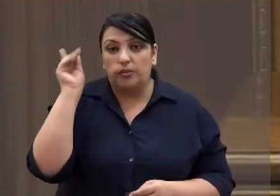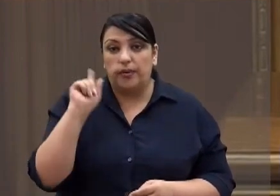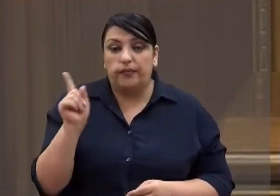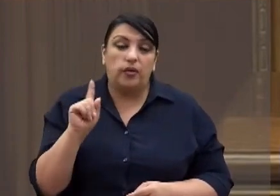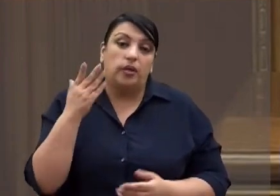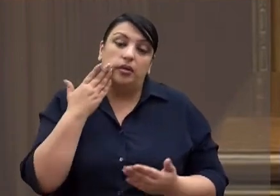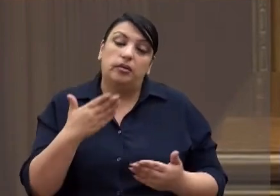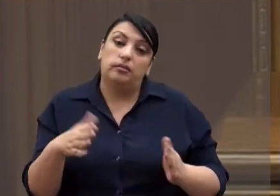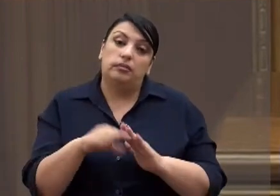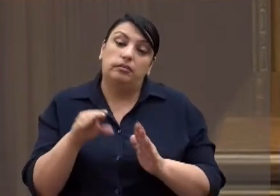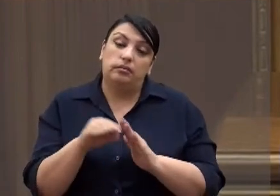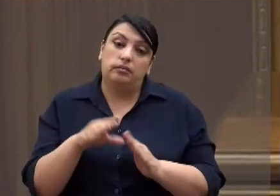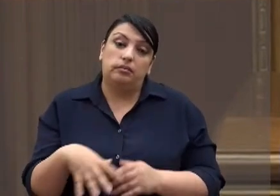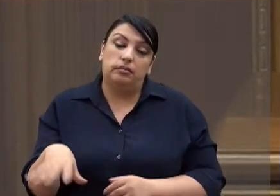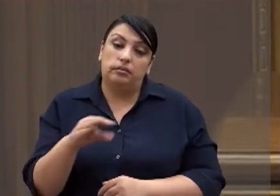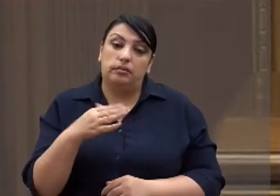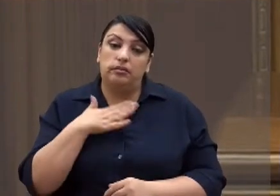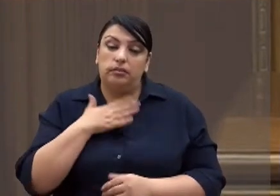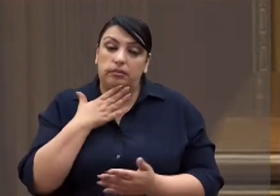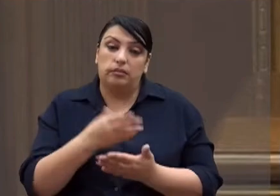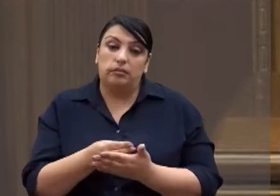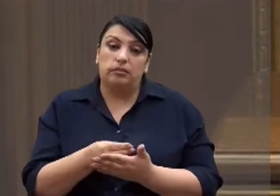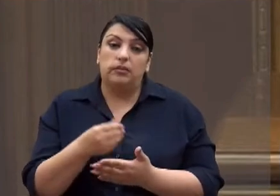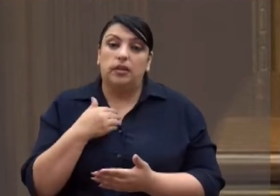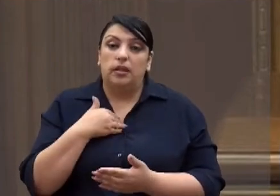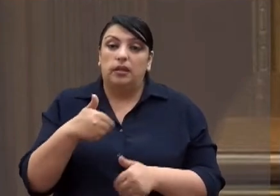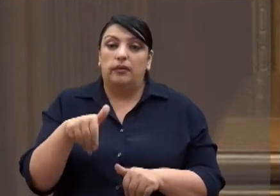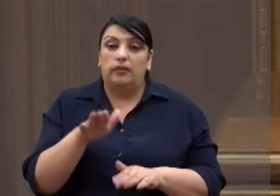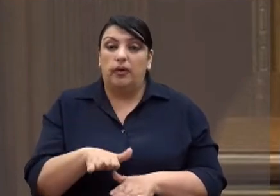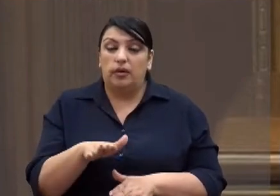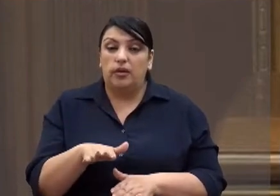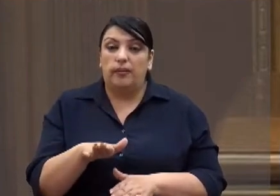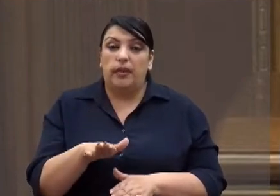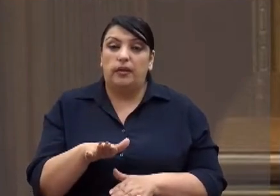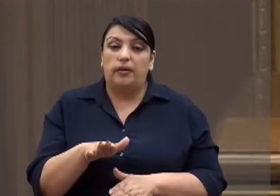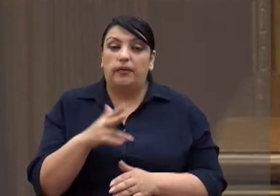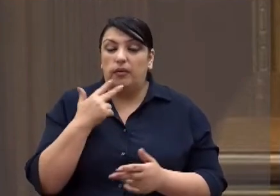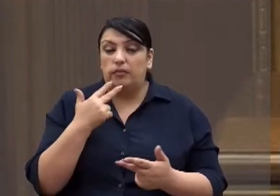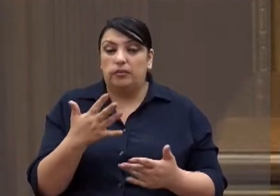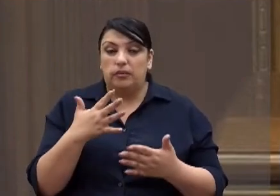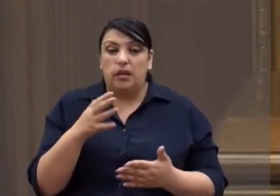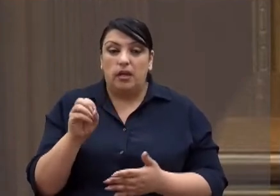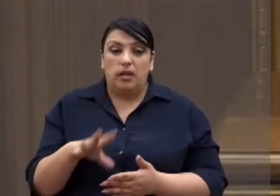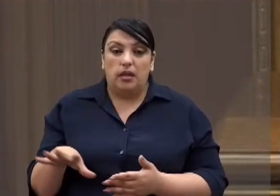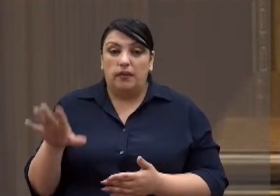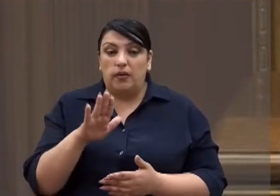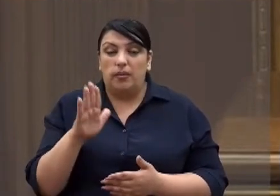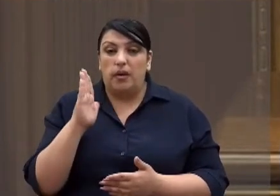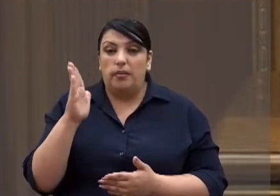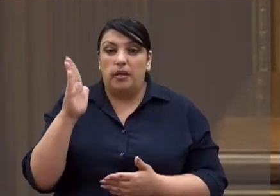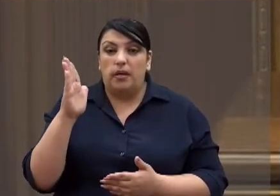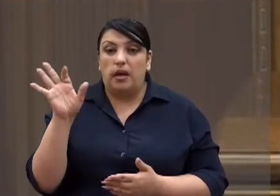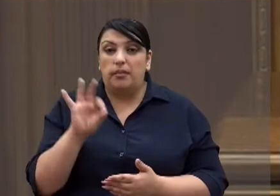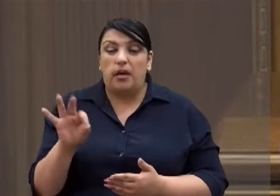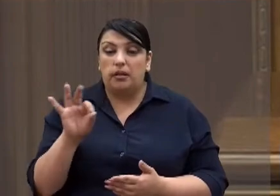մեր հանրաքվեյով, այսպես մեր վճռական դիրքորոշումը արտահայտելով Հայաստանի եվրոպական ապագայի